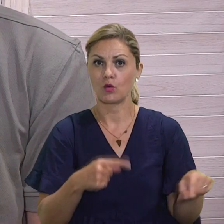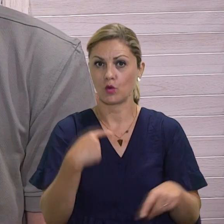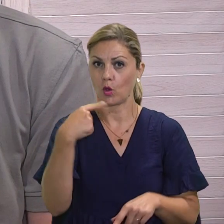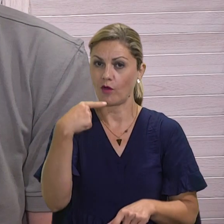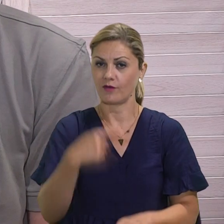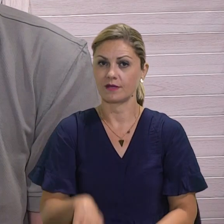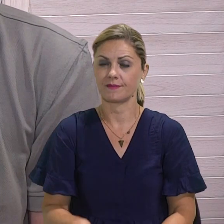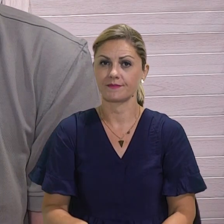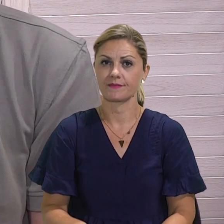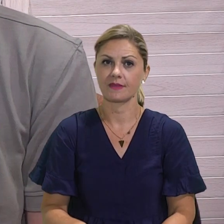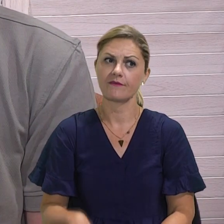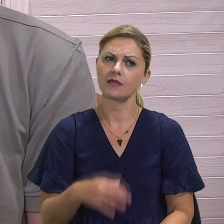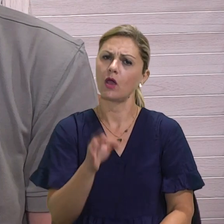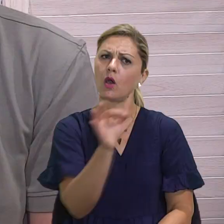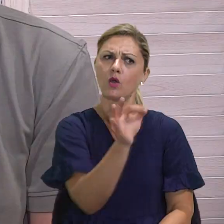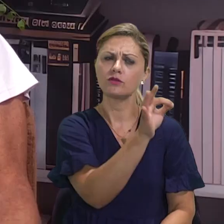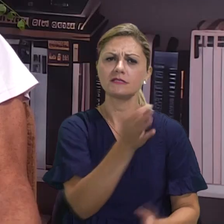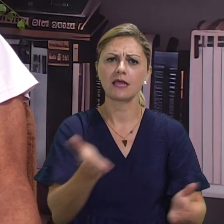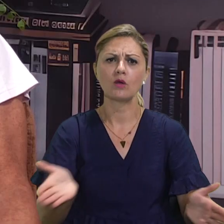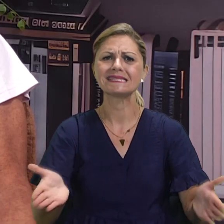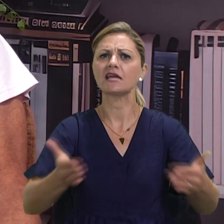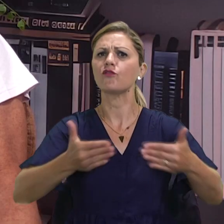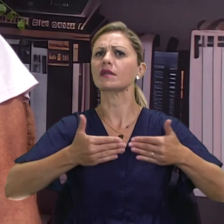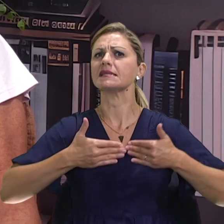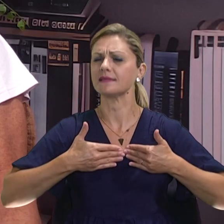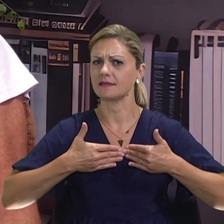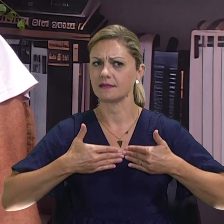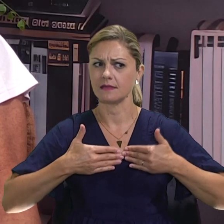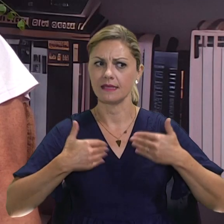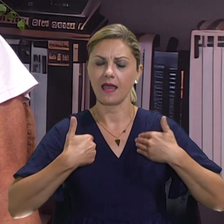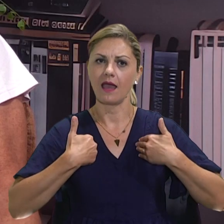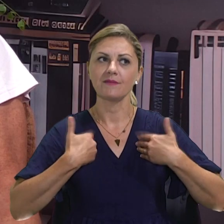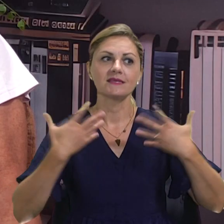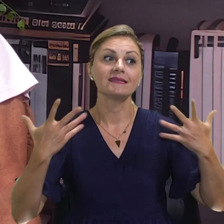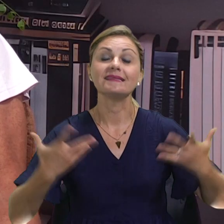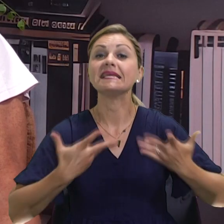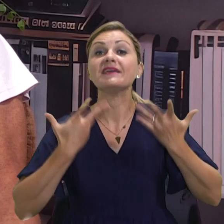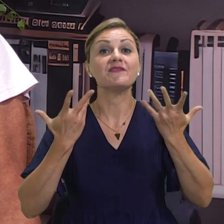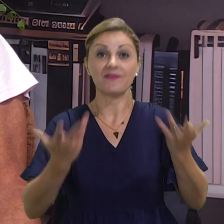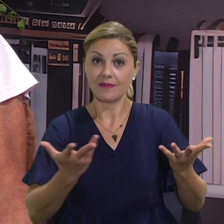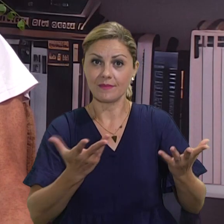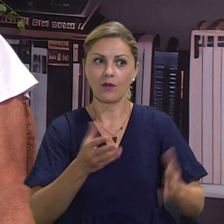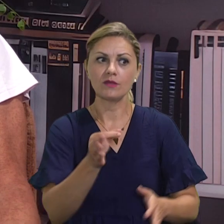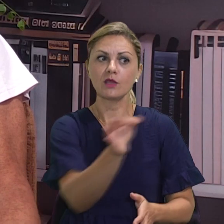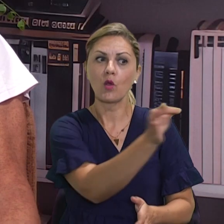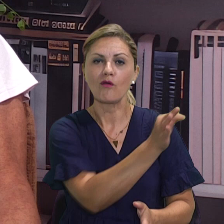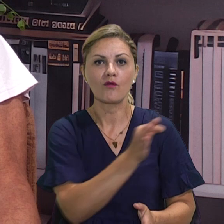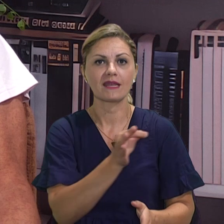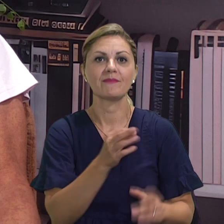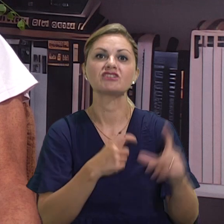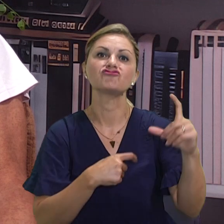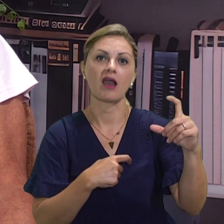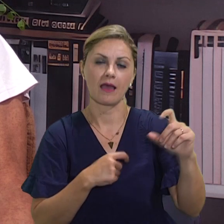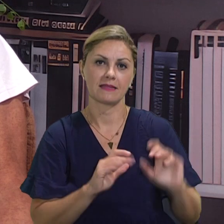svakom otoku razlikuje govor? Ma, pazite, otoci su malo zatvorene strukture. I ja im se divim jer tu